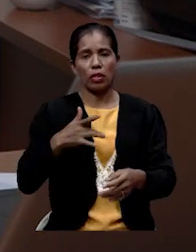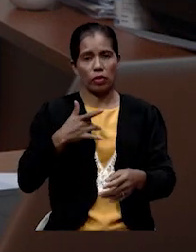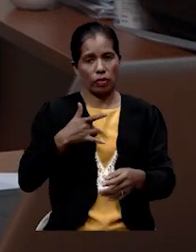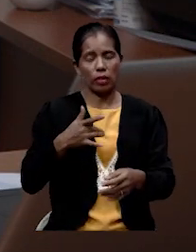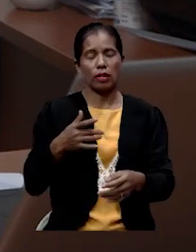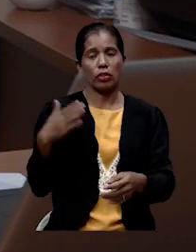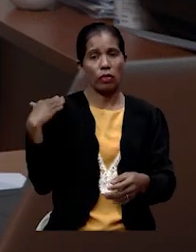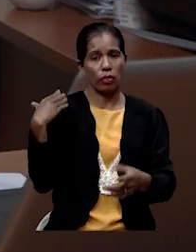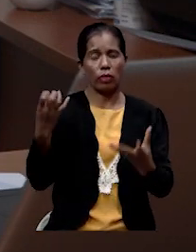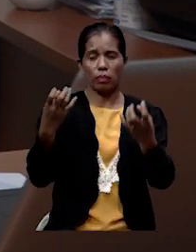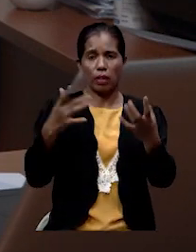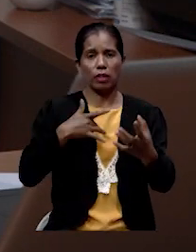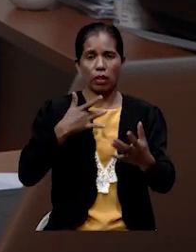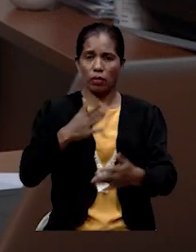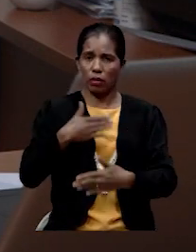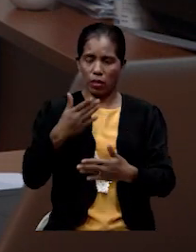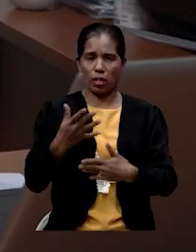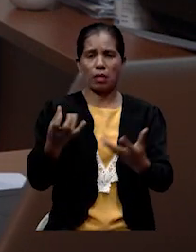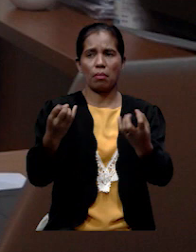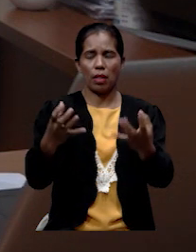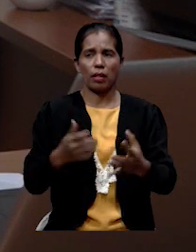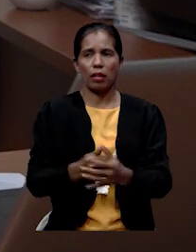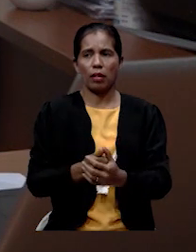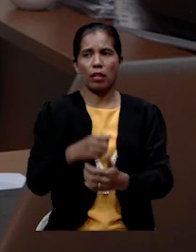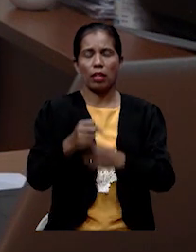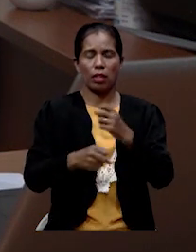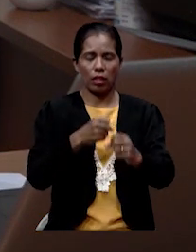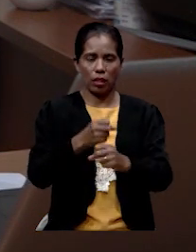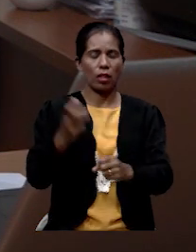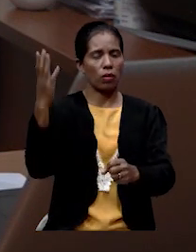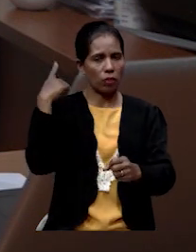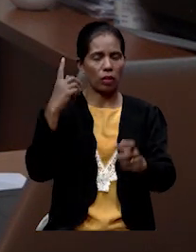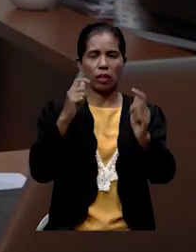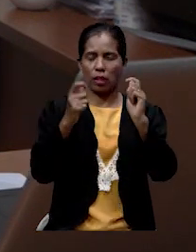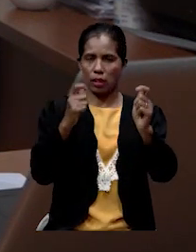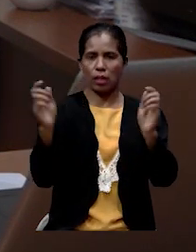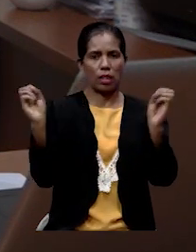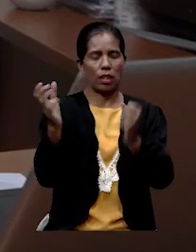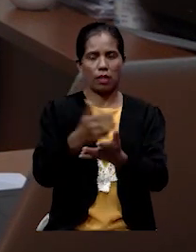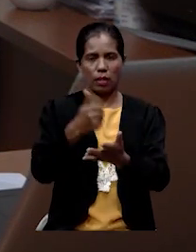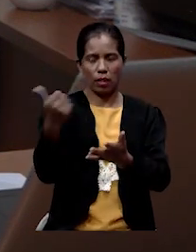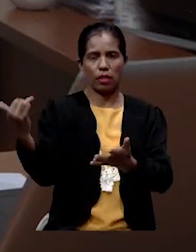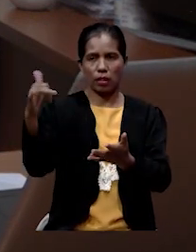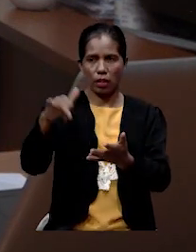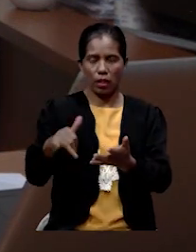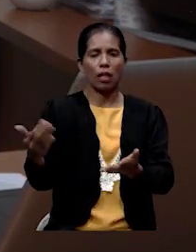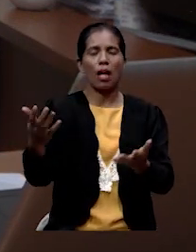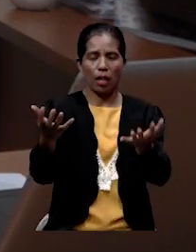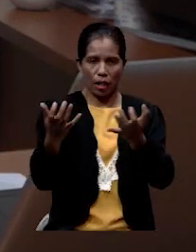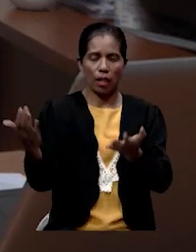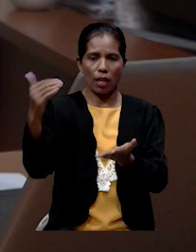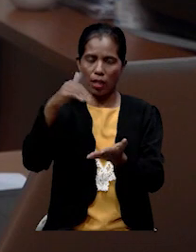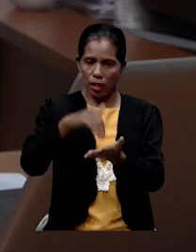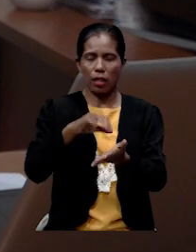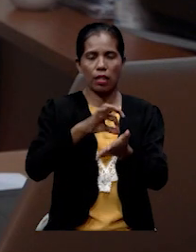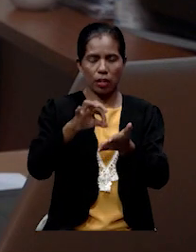mai depois barak mo sa tinan kotuk tiu testi ona mai bela liu y si vamos a sacar que interesa tu me a los registas